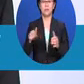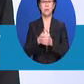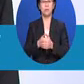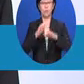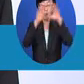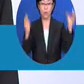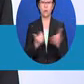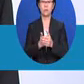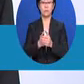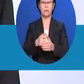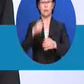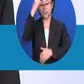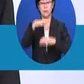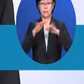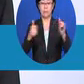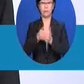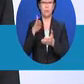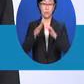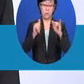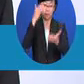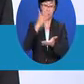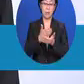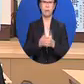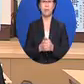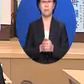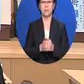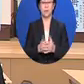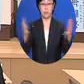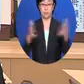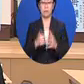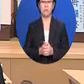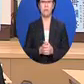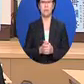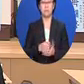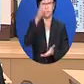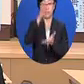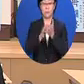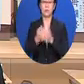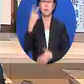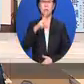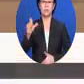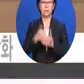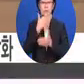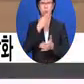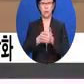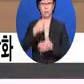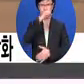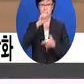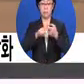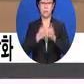다수인 시민 전체의 의견을 다시 한 번 더 들어보자 하는 차원에서 천안시는 2015년도 복지